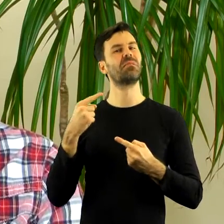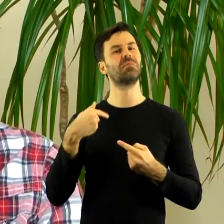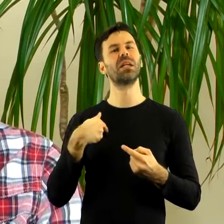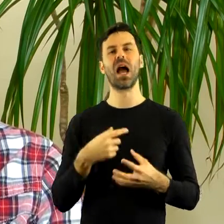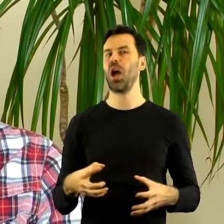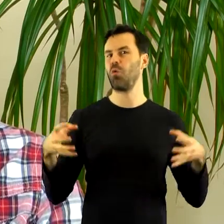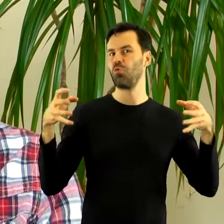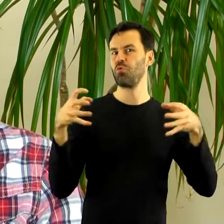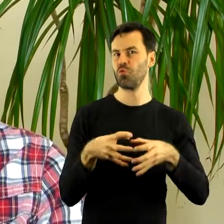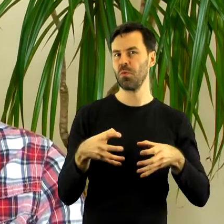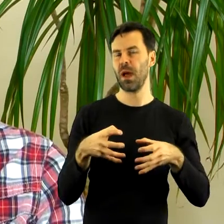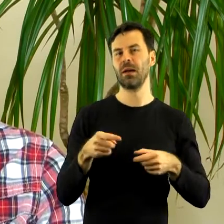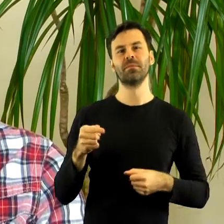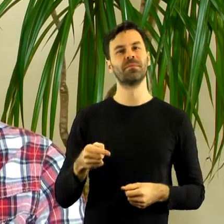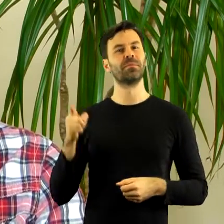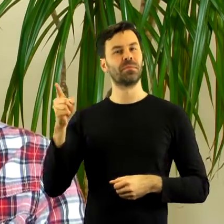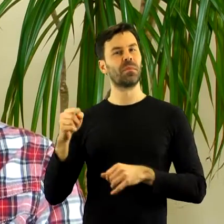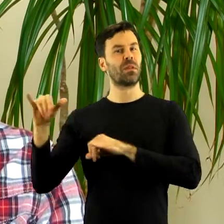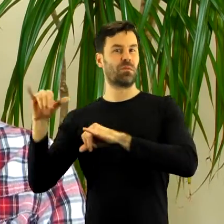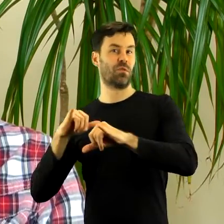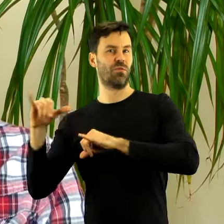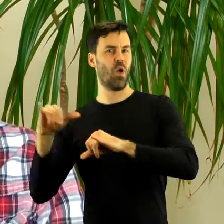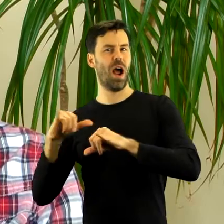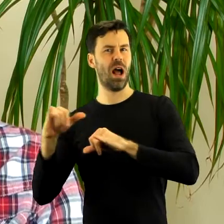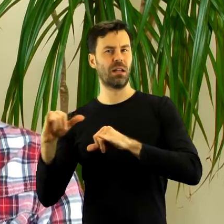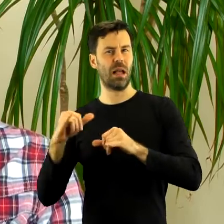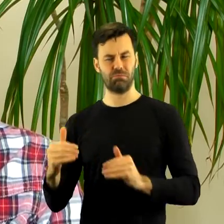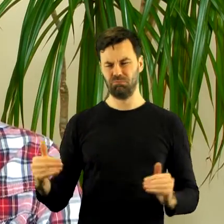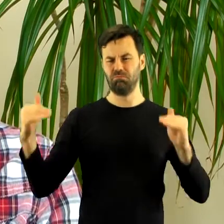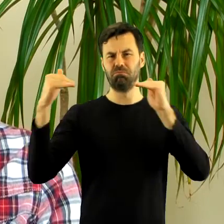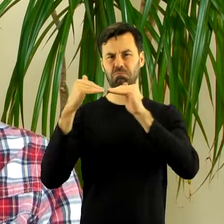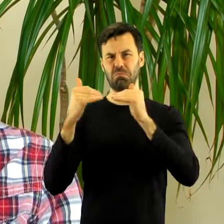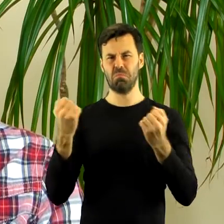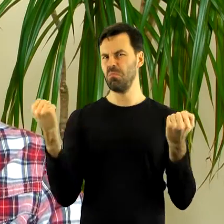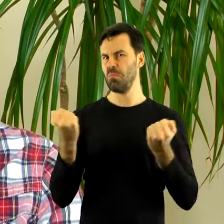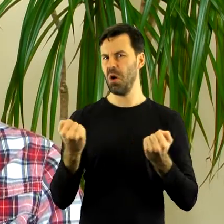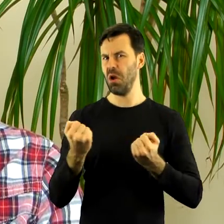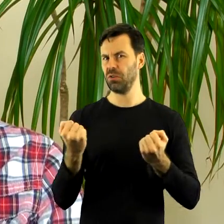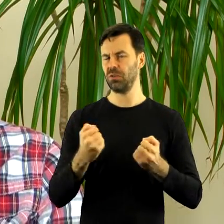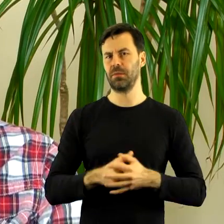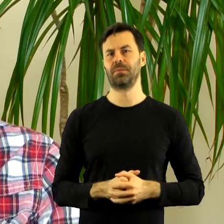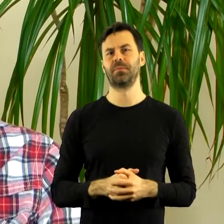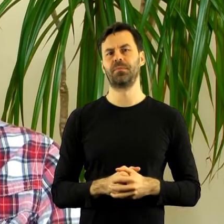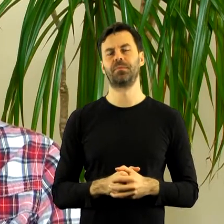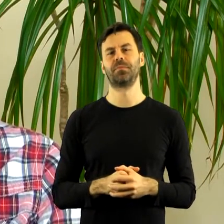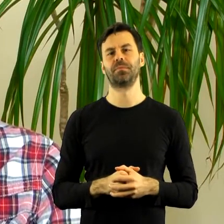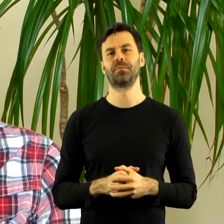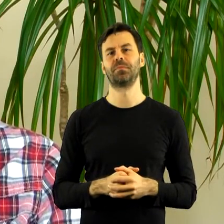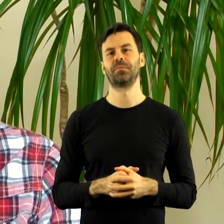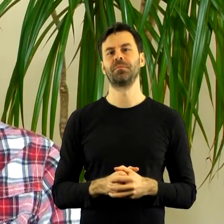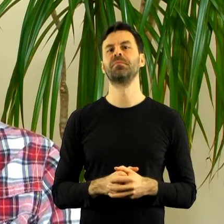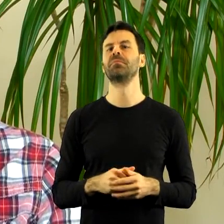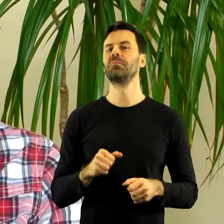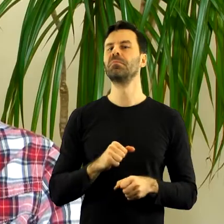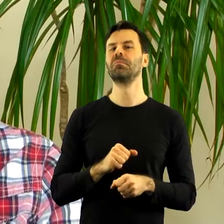że mamy jako grupa nieformalna w tej chwili dosyć mocną pozycję. Już jesteśmy, jakby